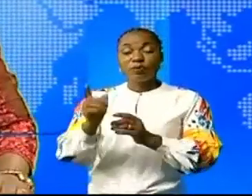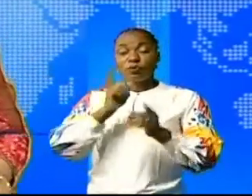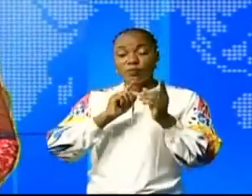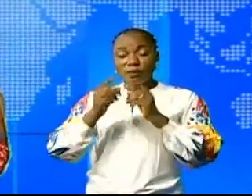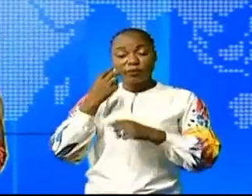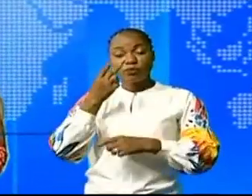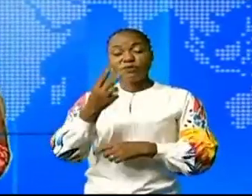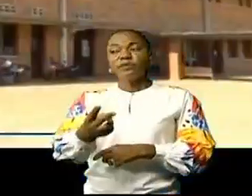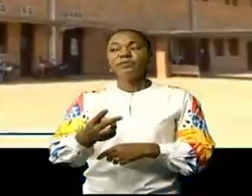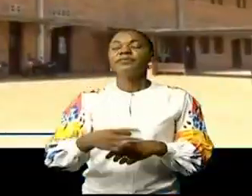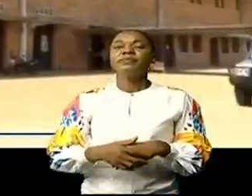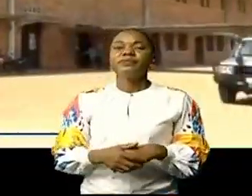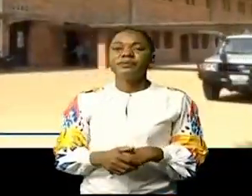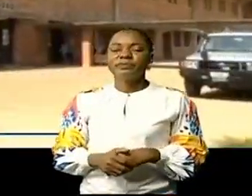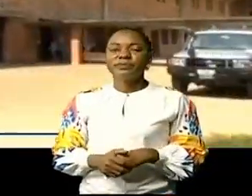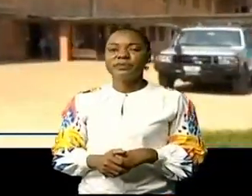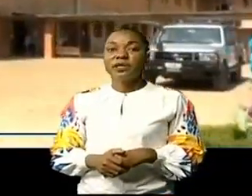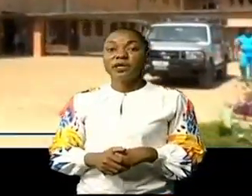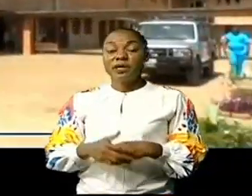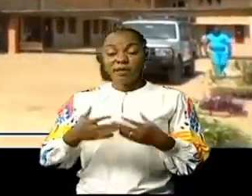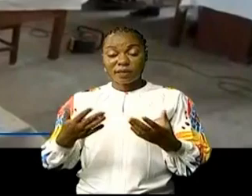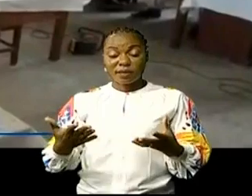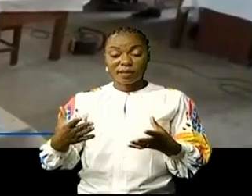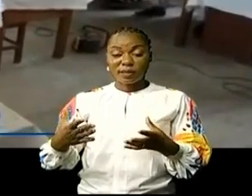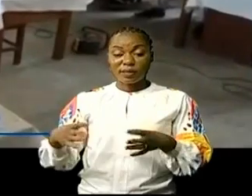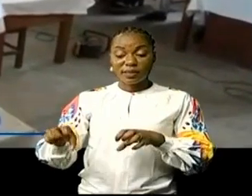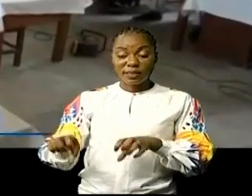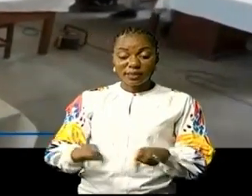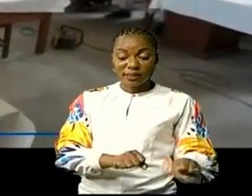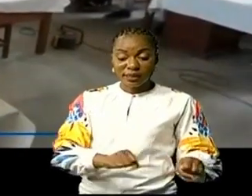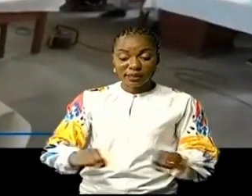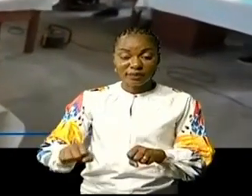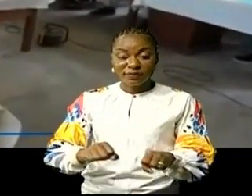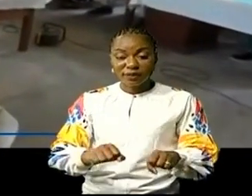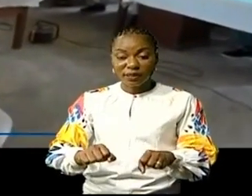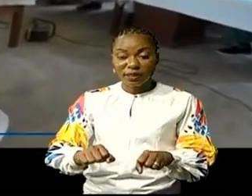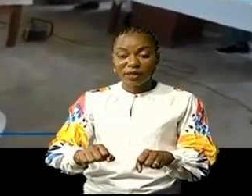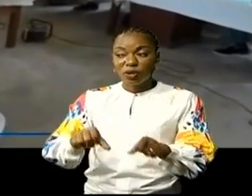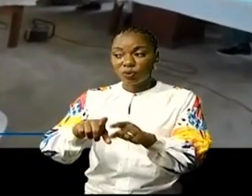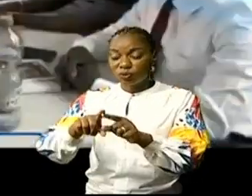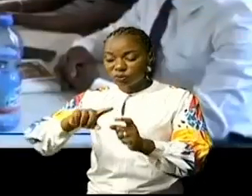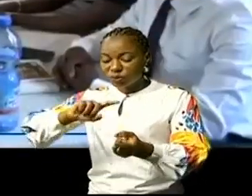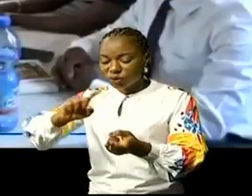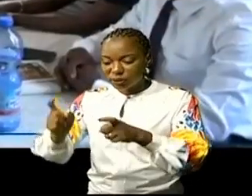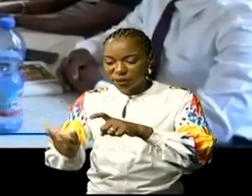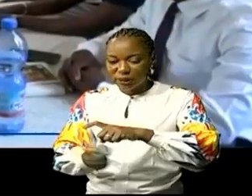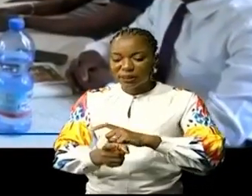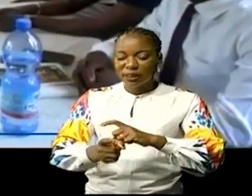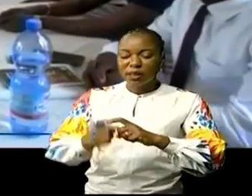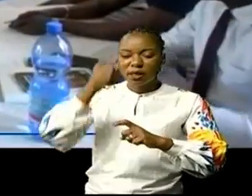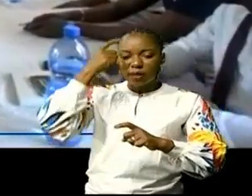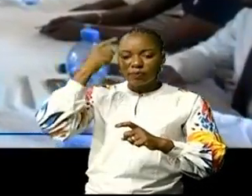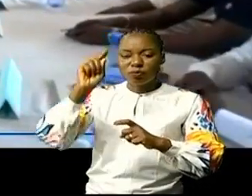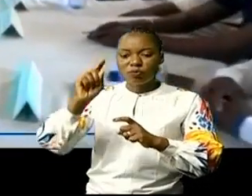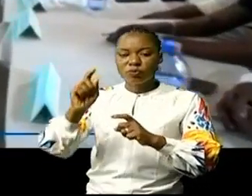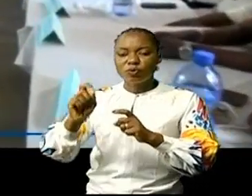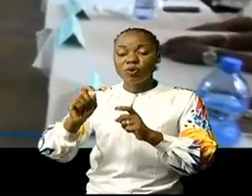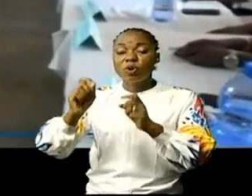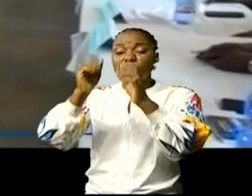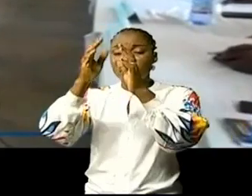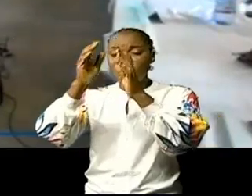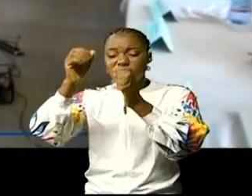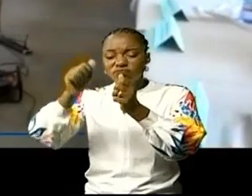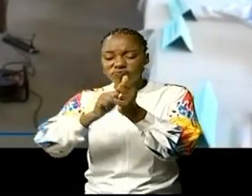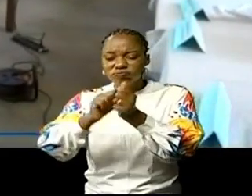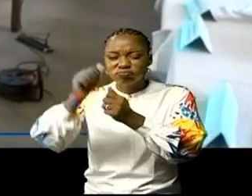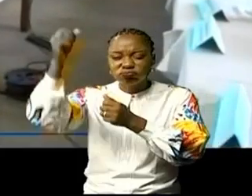Makoutima. Réduire l'impact des activités humaines sur les forêts et améliorer la gouvernance des ressources naturelles sont là en luminaire